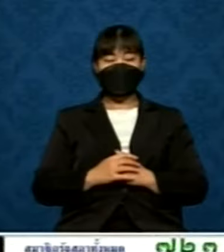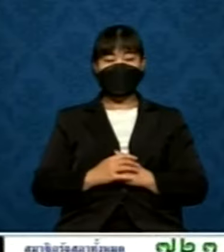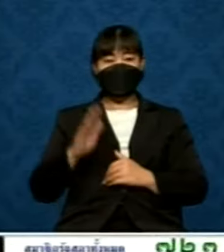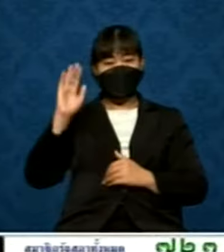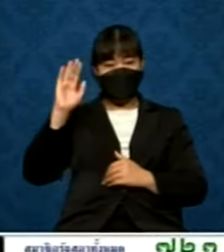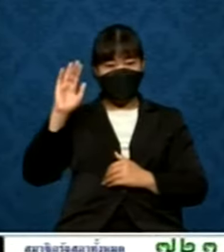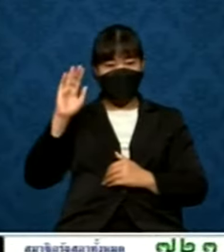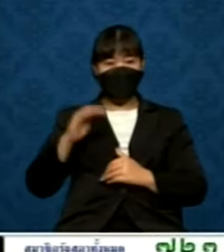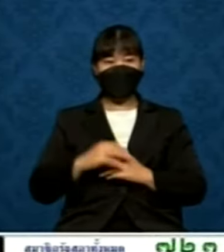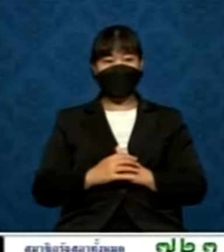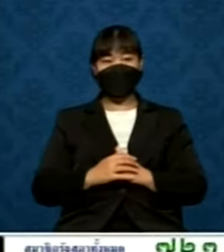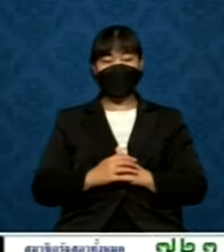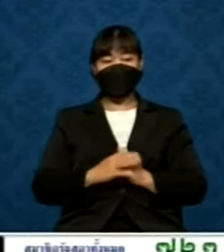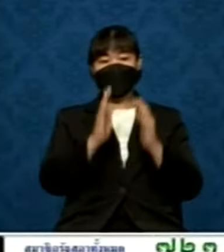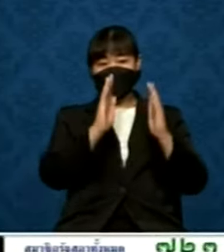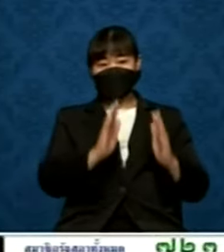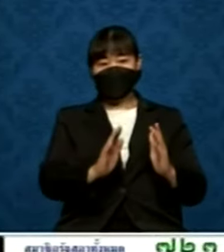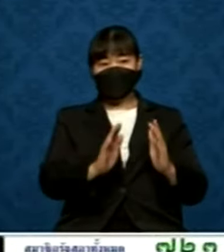ผู้ที่กำลัง